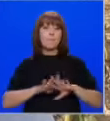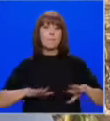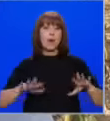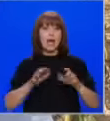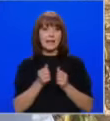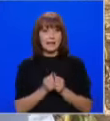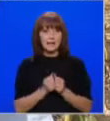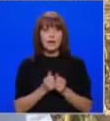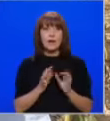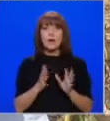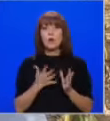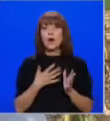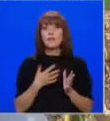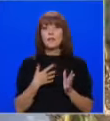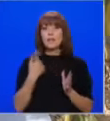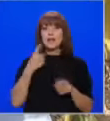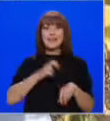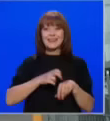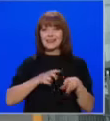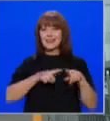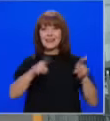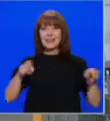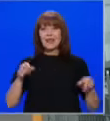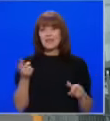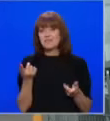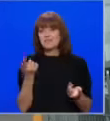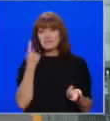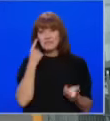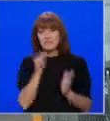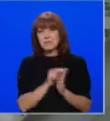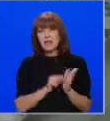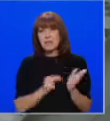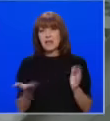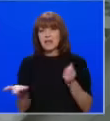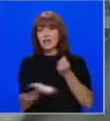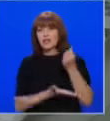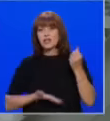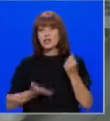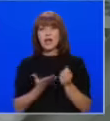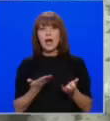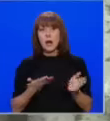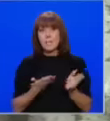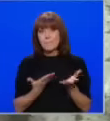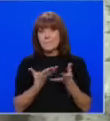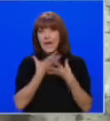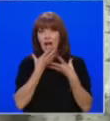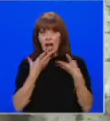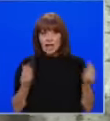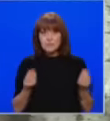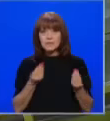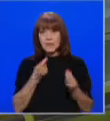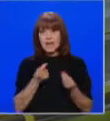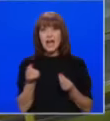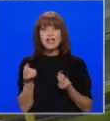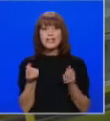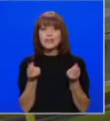20-30-40 кг от декар, то не си струва да го женеш. Заради липса на суровина, най-големият преработвател на слънчоглед у